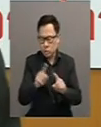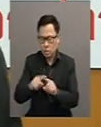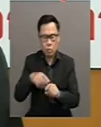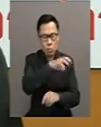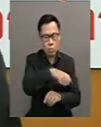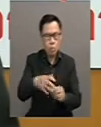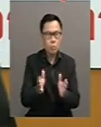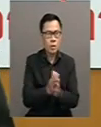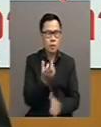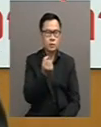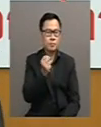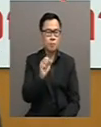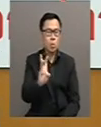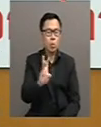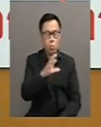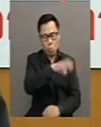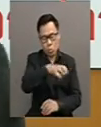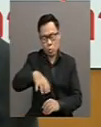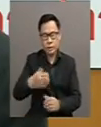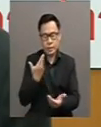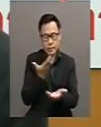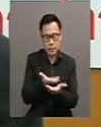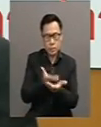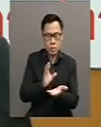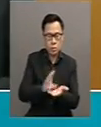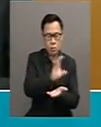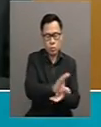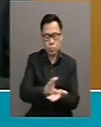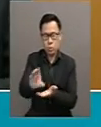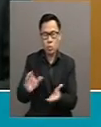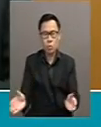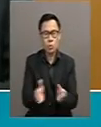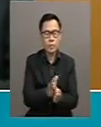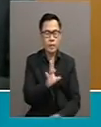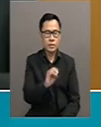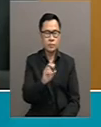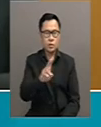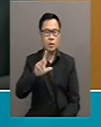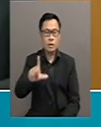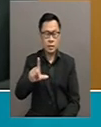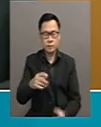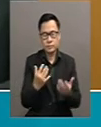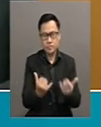รครับรวม16องค์กรนะครับที่ได้รับเงินตรงนี้ไปรวมมูลค่า72ล้านกว่าบ